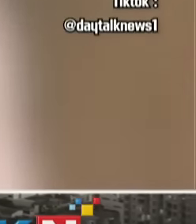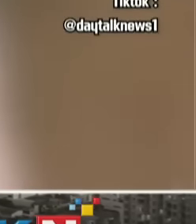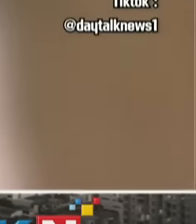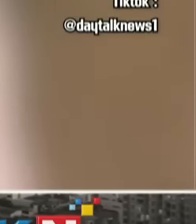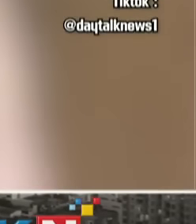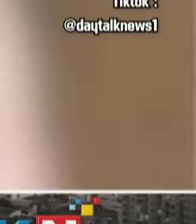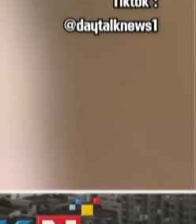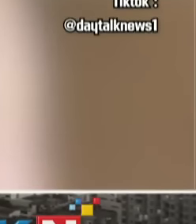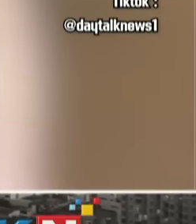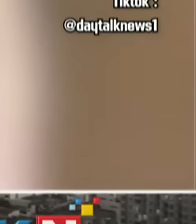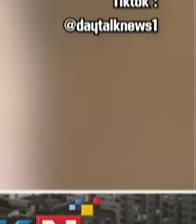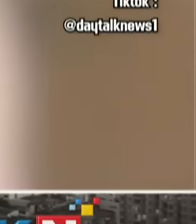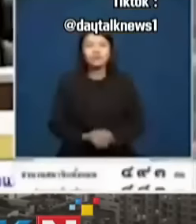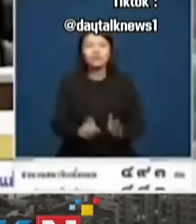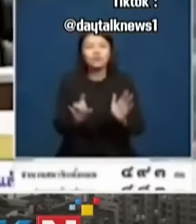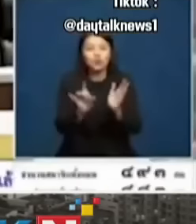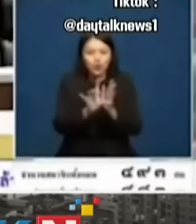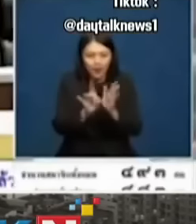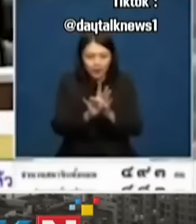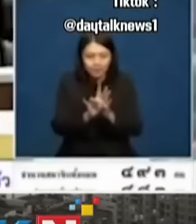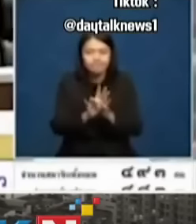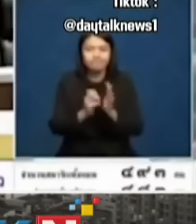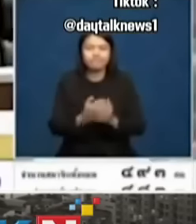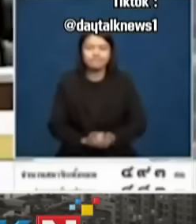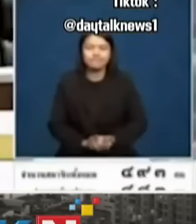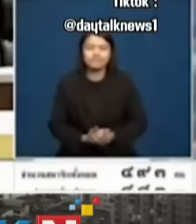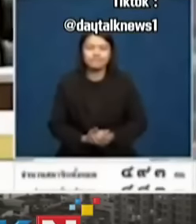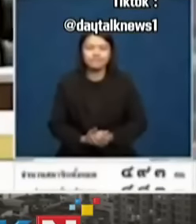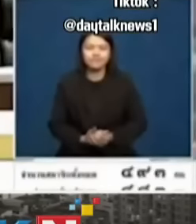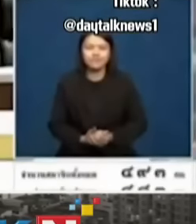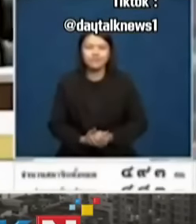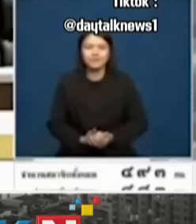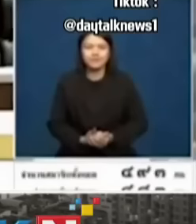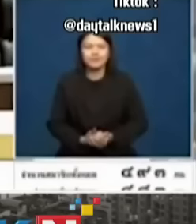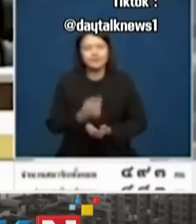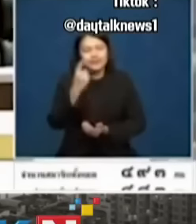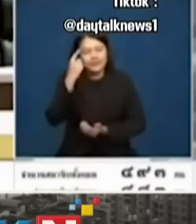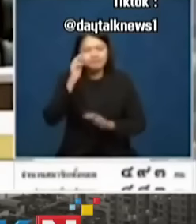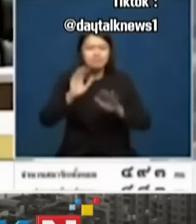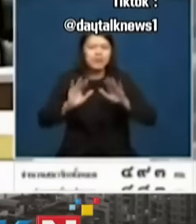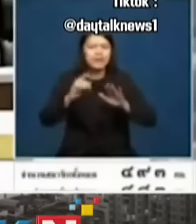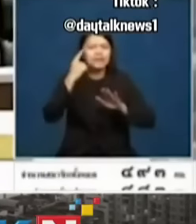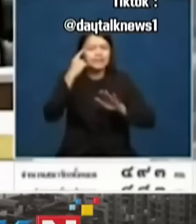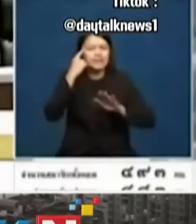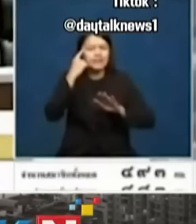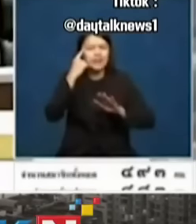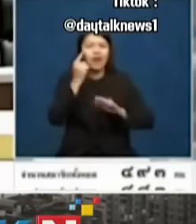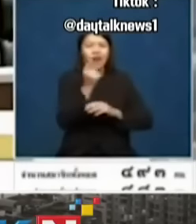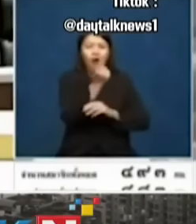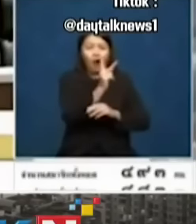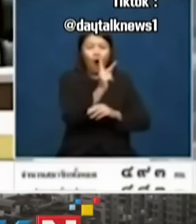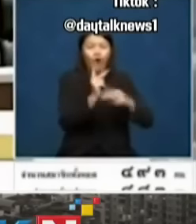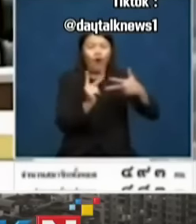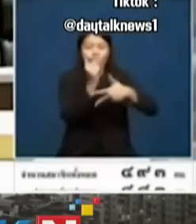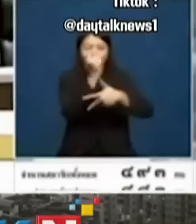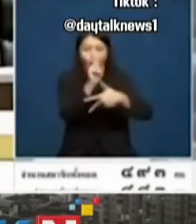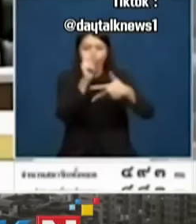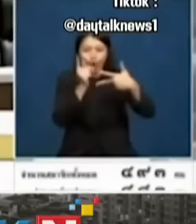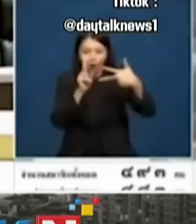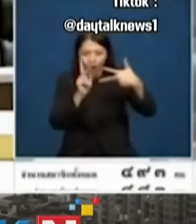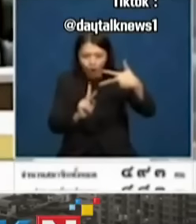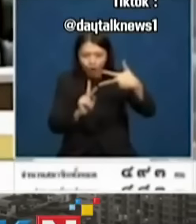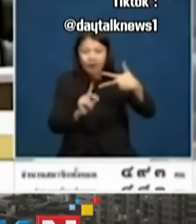ยากาศเมื่อสักครู่น ะ ตอนที่ไปนะคืออ ยากใช้ท่านเนี่ยเวลาคิดก็ คนที่เลือกมาในภูมิใจจริงหรือเปล่าอ่ะผมถามจริงนะ